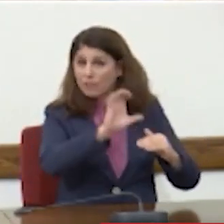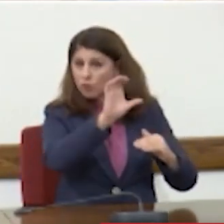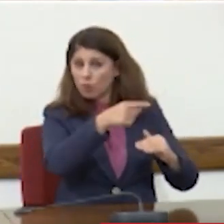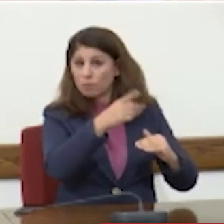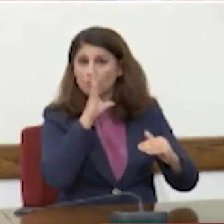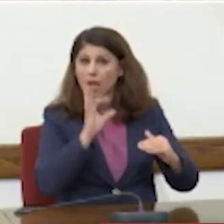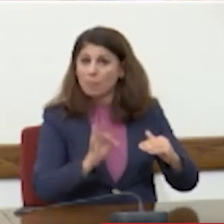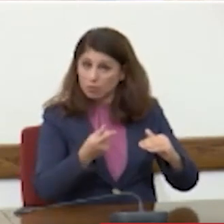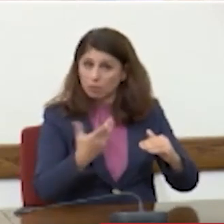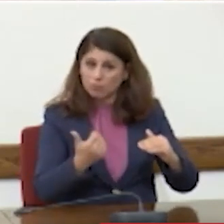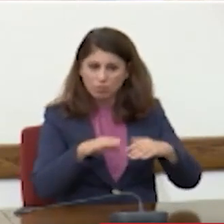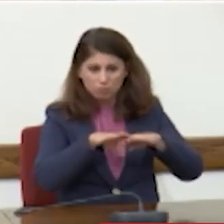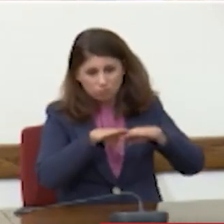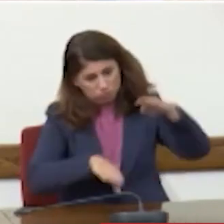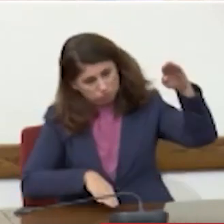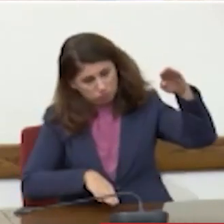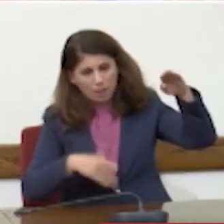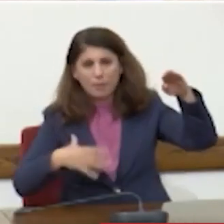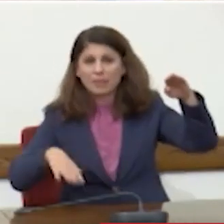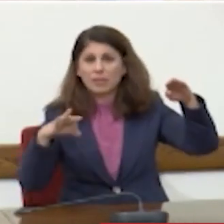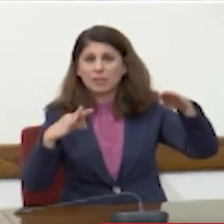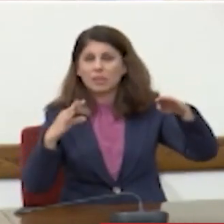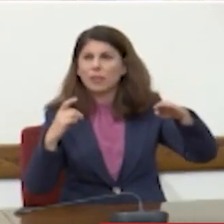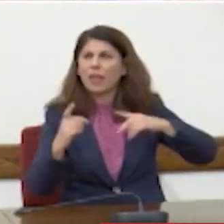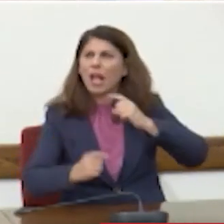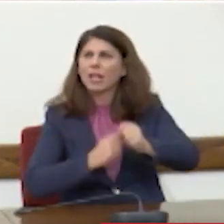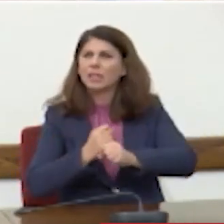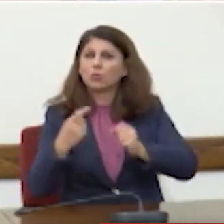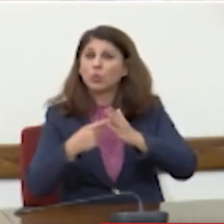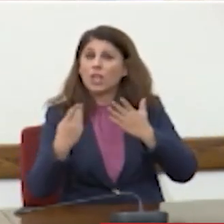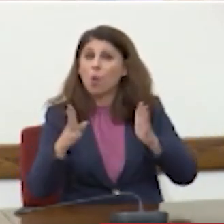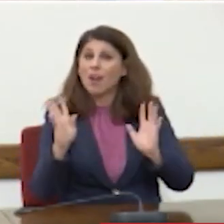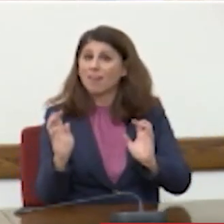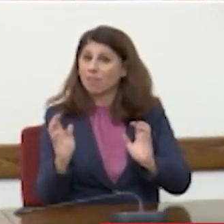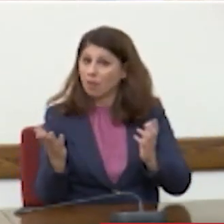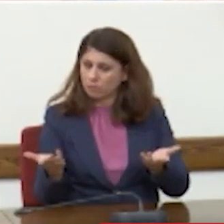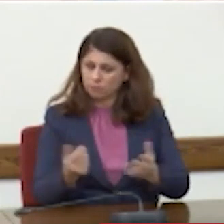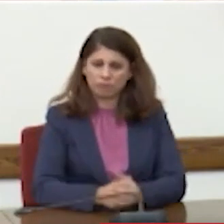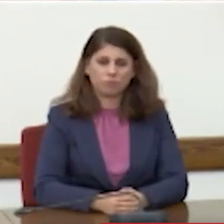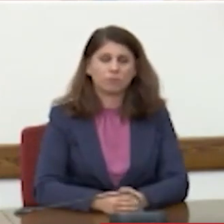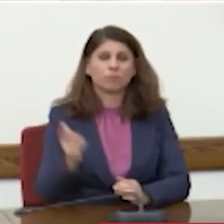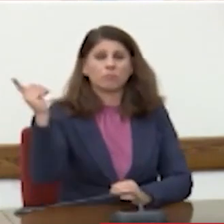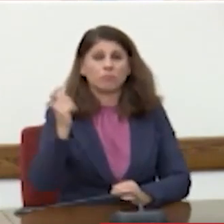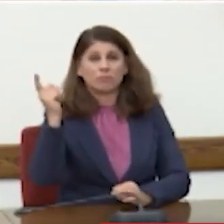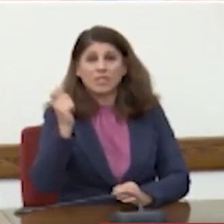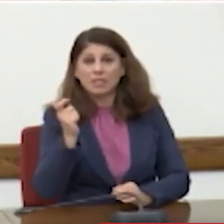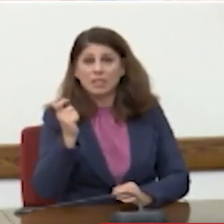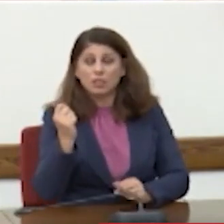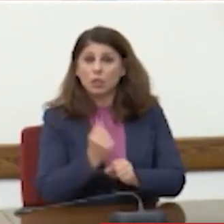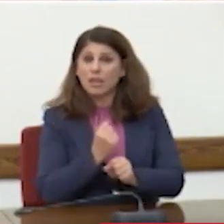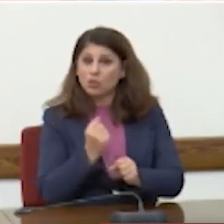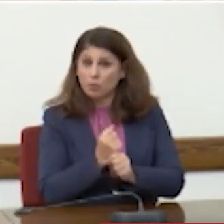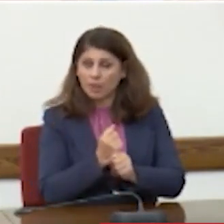πληθυσμιακή έκρηξη άλλων χωρών φτωχών που θα διεκδικήσουν και αυτές μερίδιο και δικαίωμα στην κατανάλωση σε ένα επίπεδο